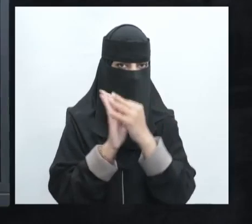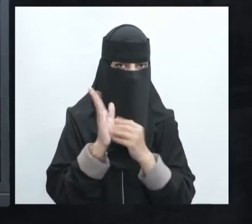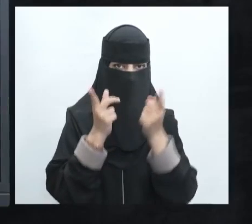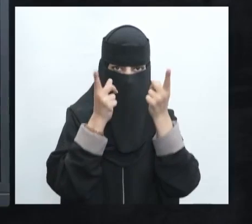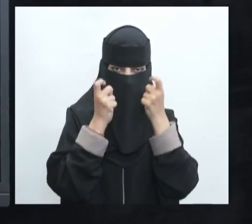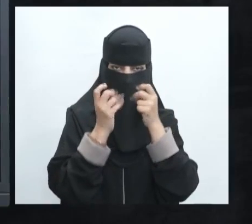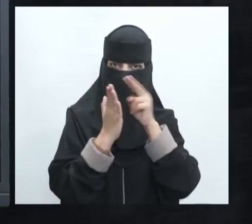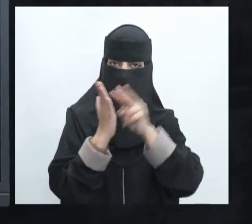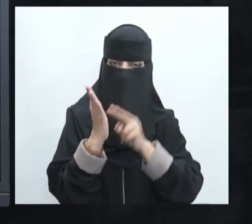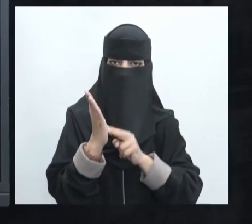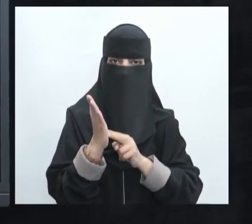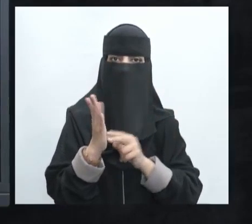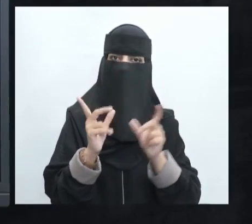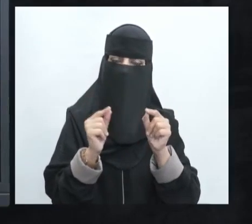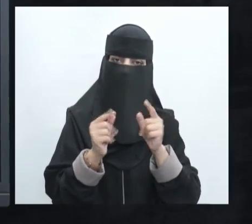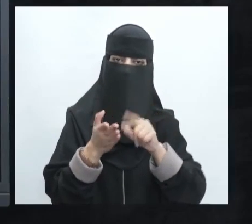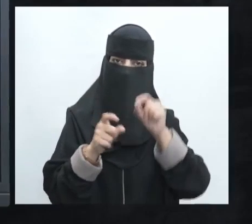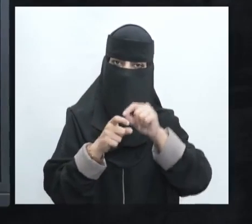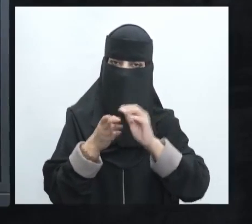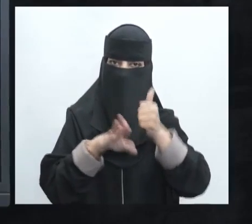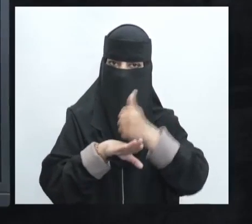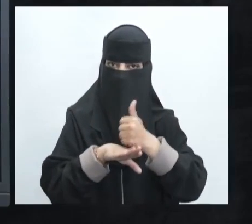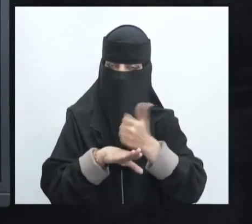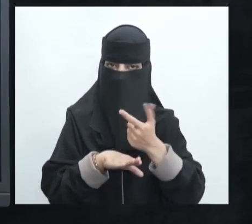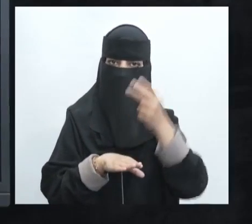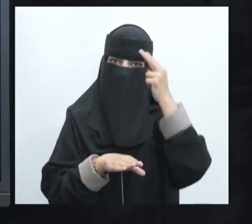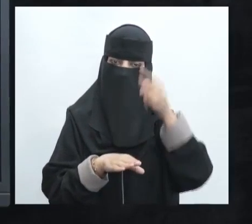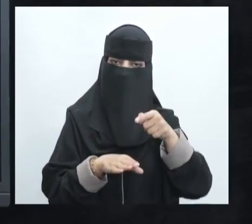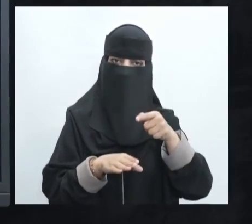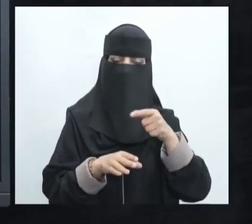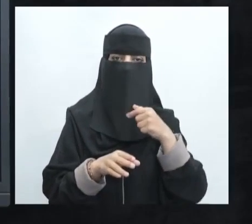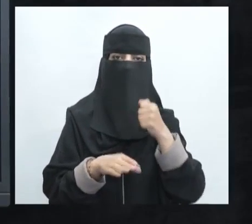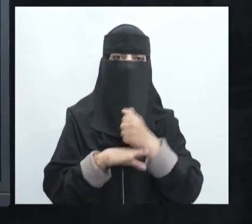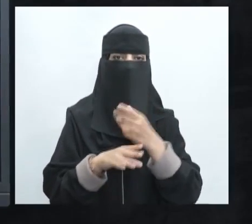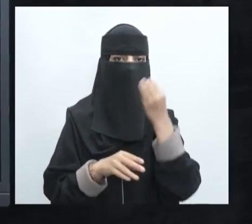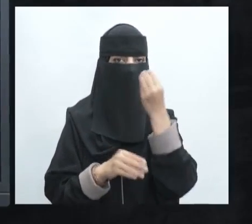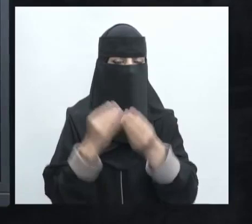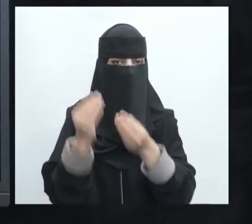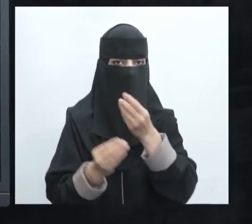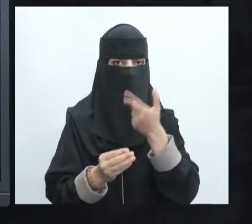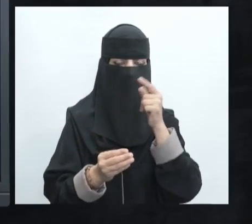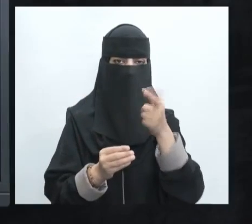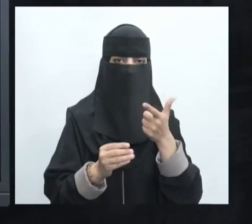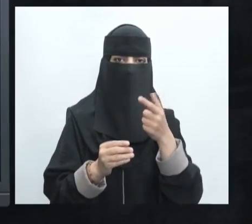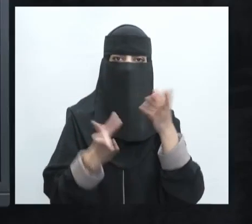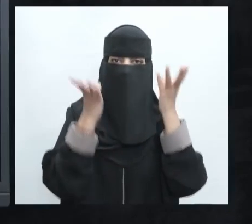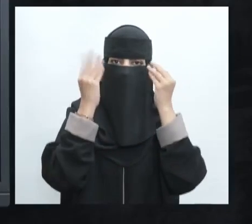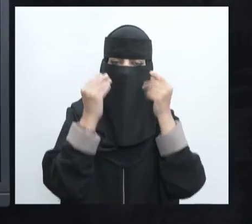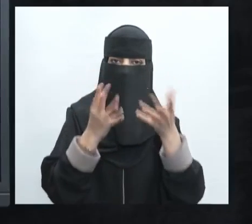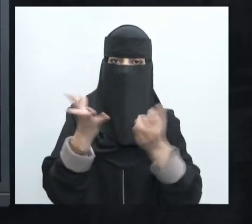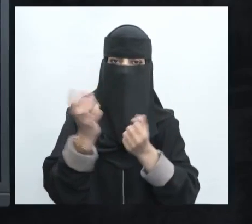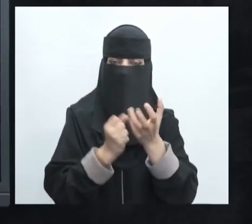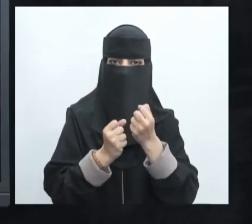الفهم القرائي للمملكة العربية السعودية، وطننا المحبوب. ما هي المعلومات